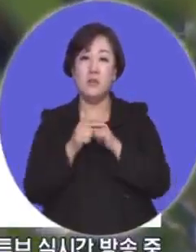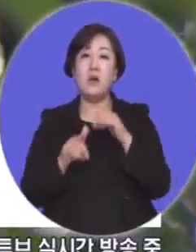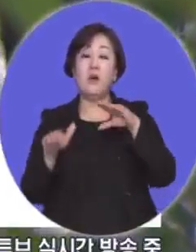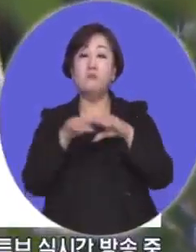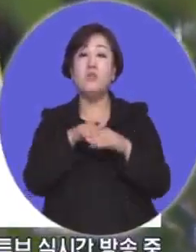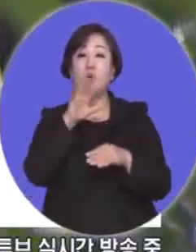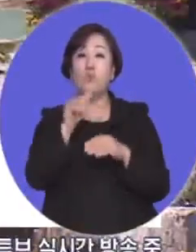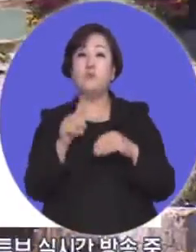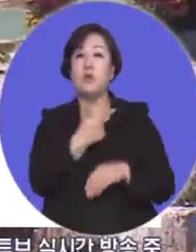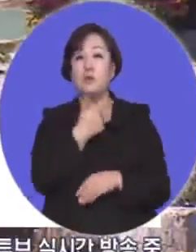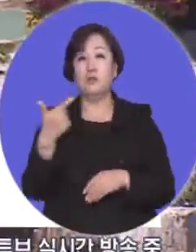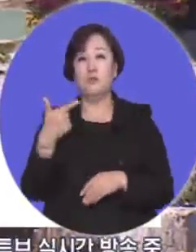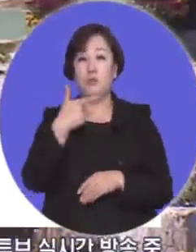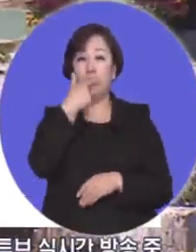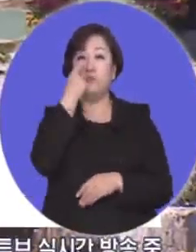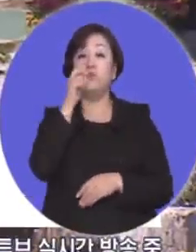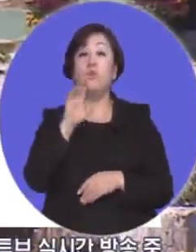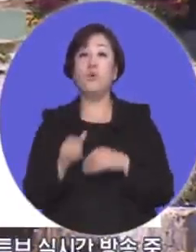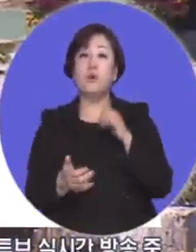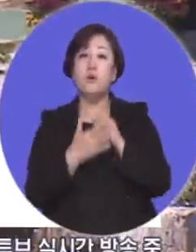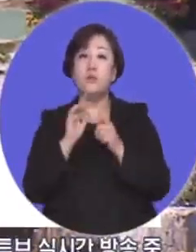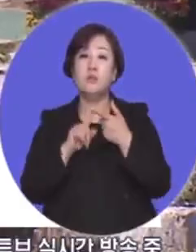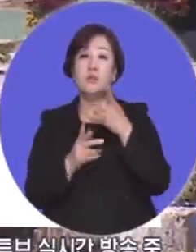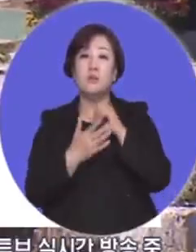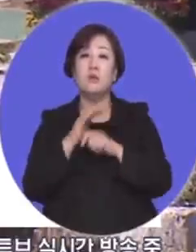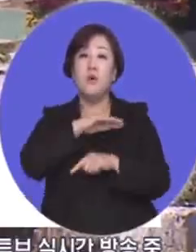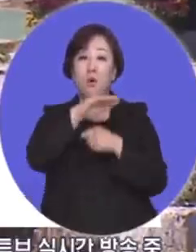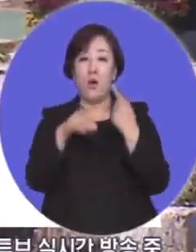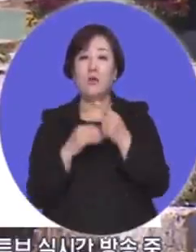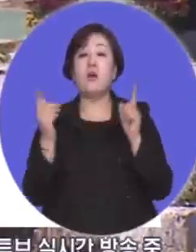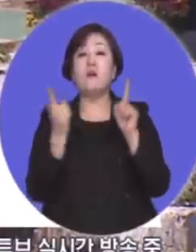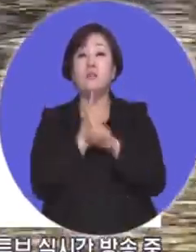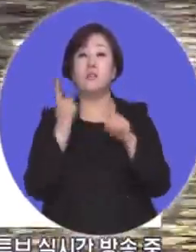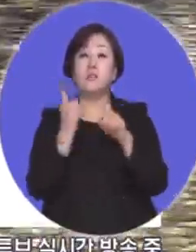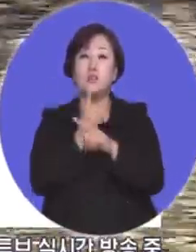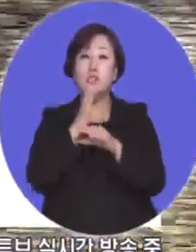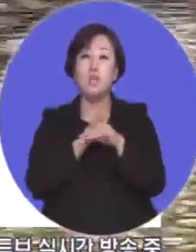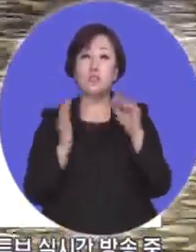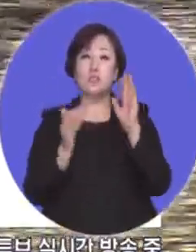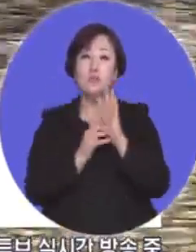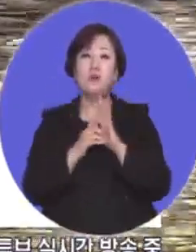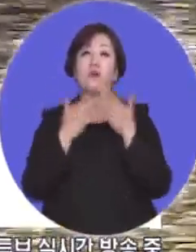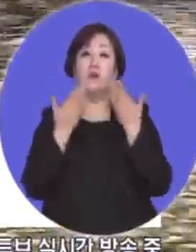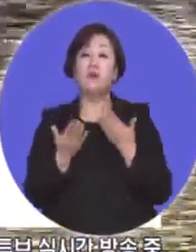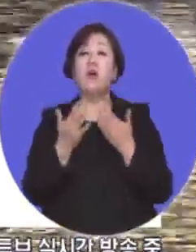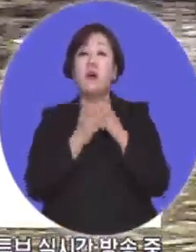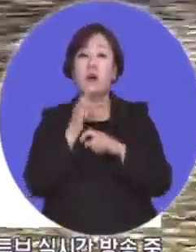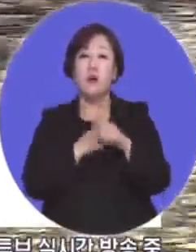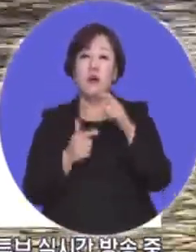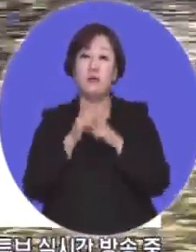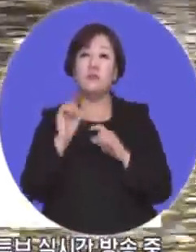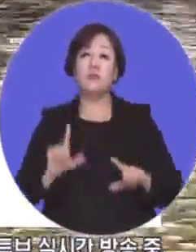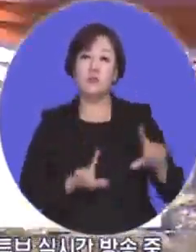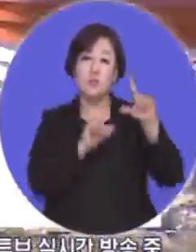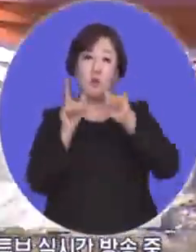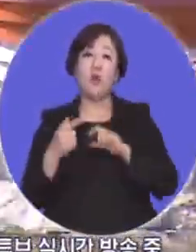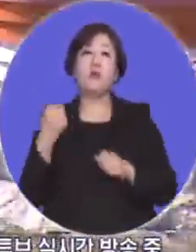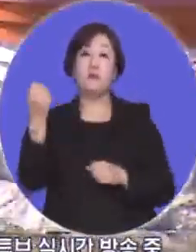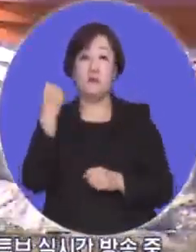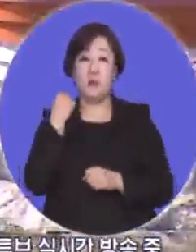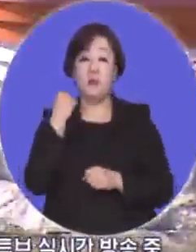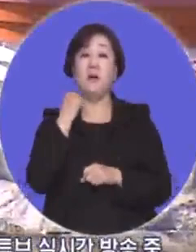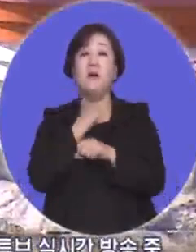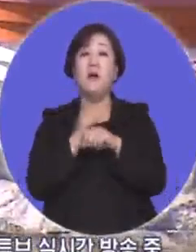문화시설이 부족했습니다. 이에 따라서 친수 환경을 조성해서 주민 여가 생활을 지원하여 건강도